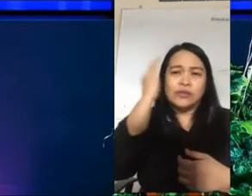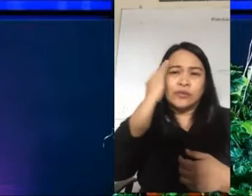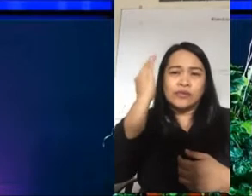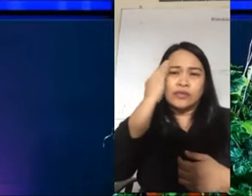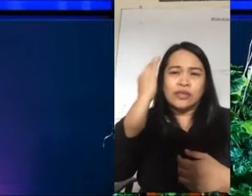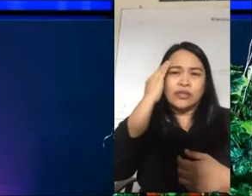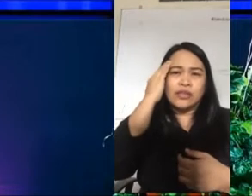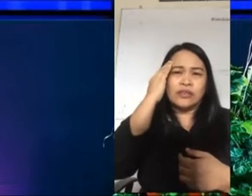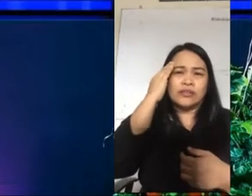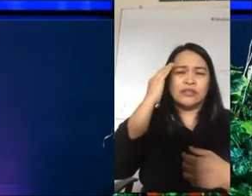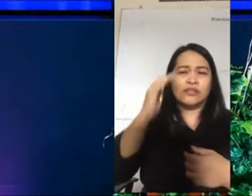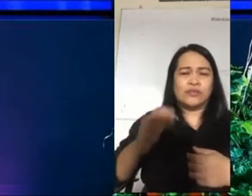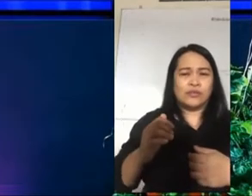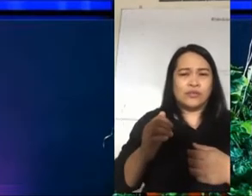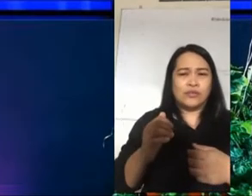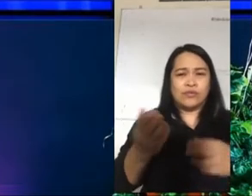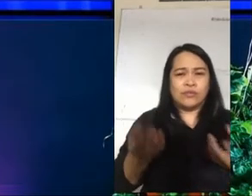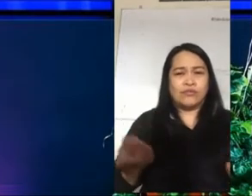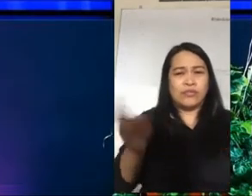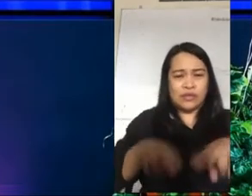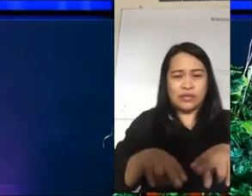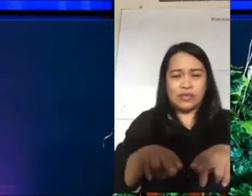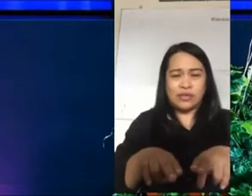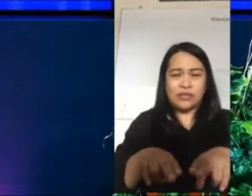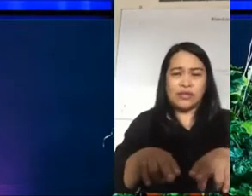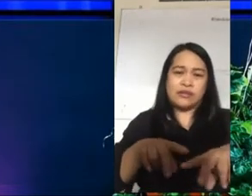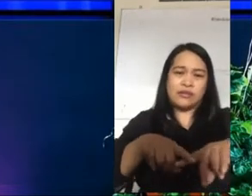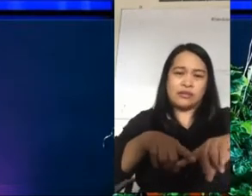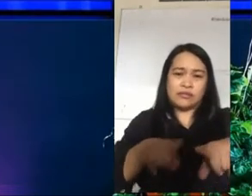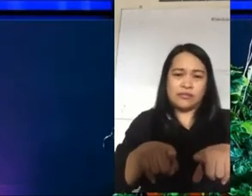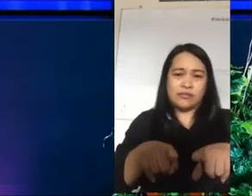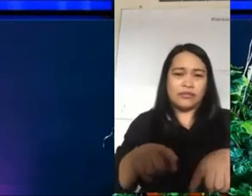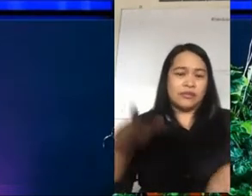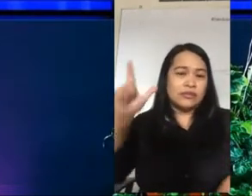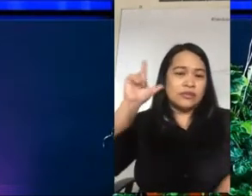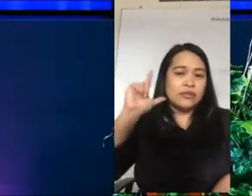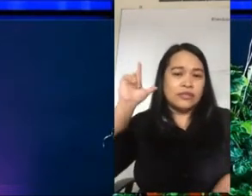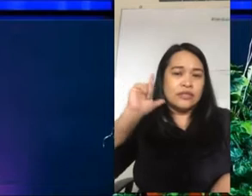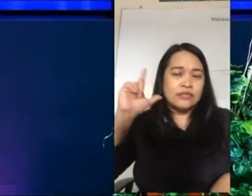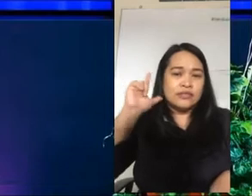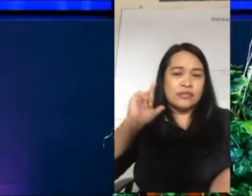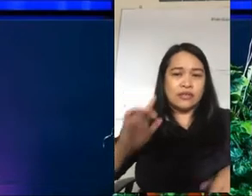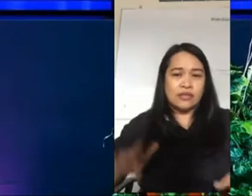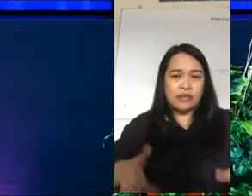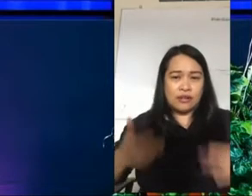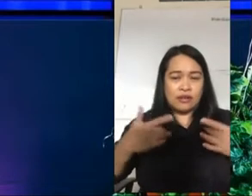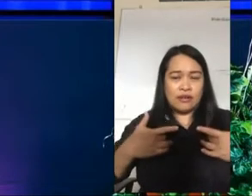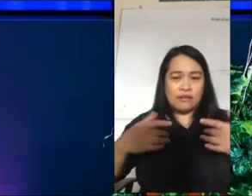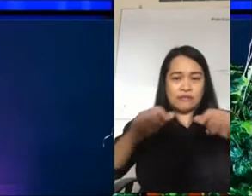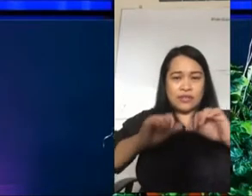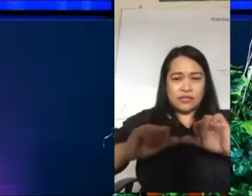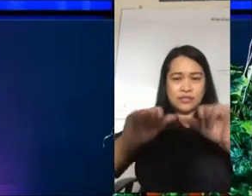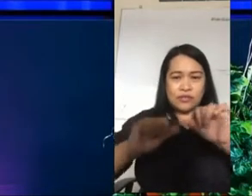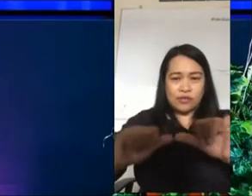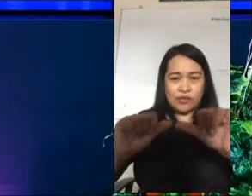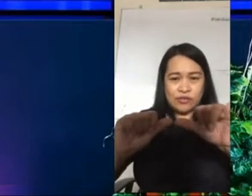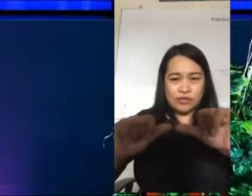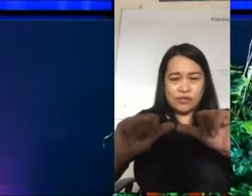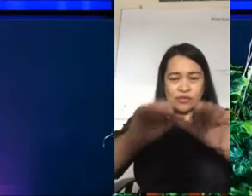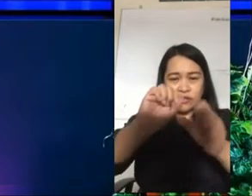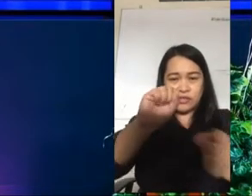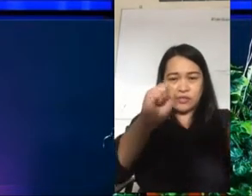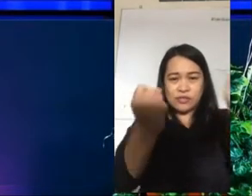yung mga magaganap pa. But listen, brothers and sisters, life is constantly changing.